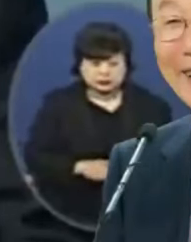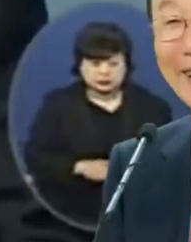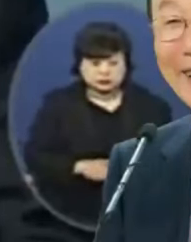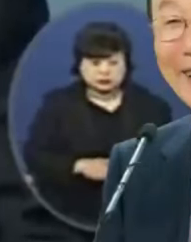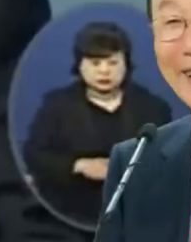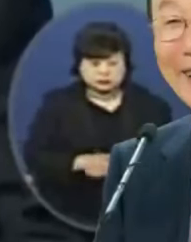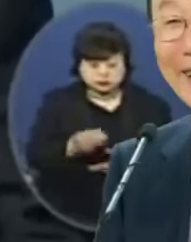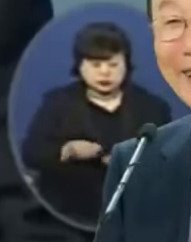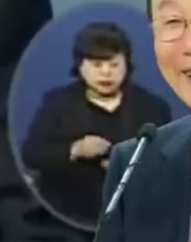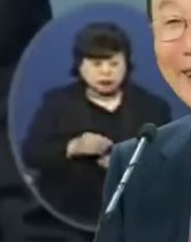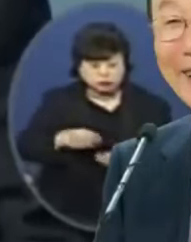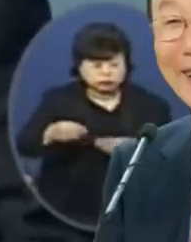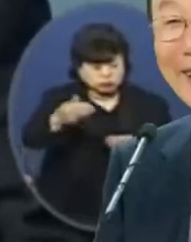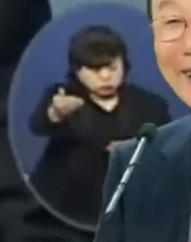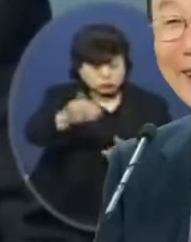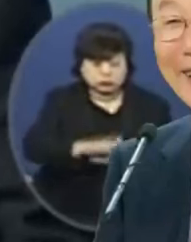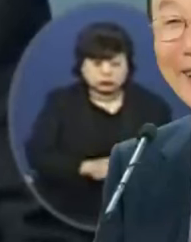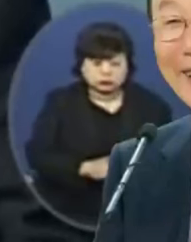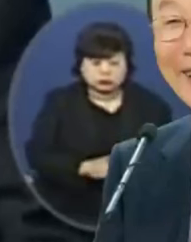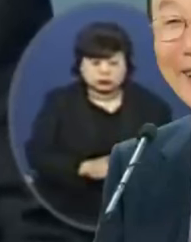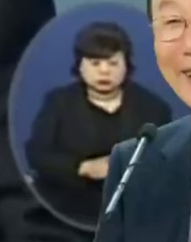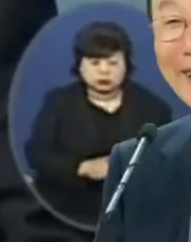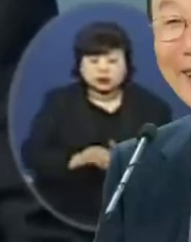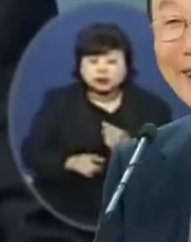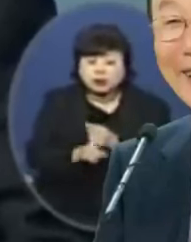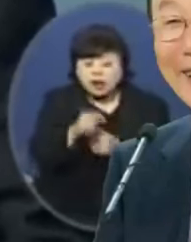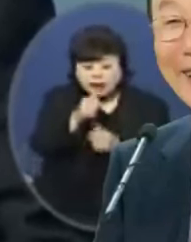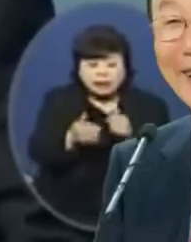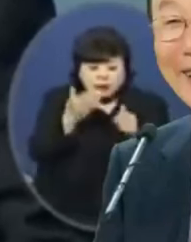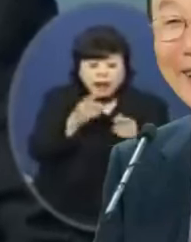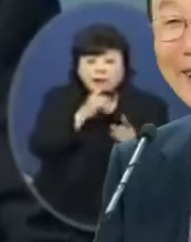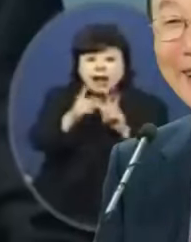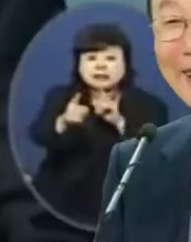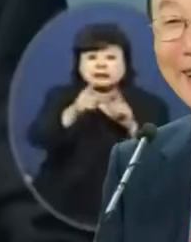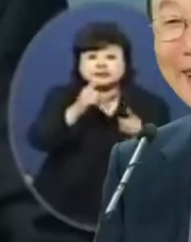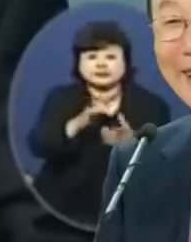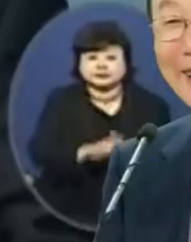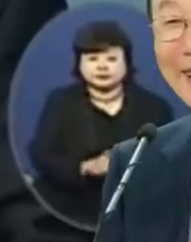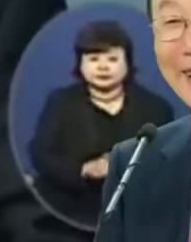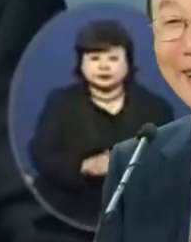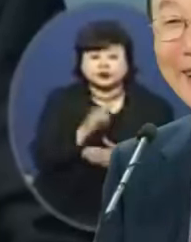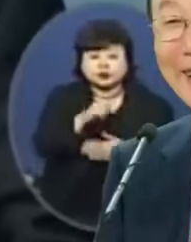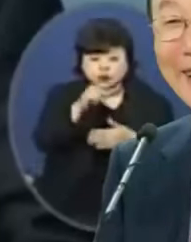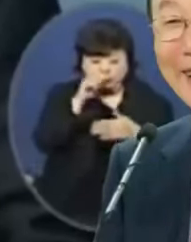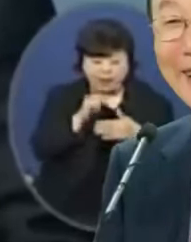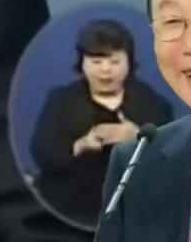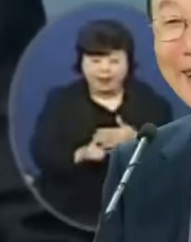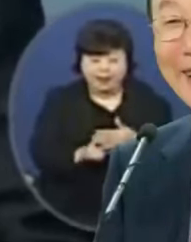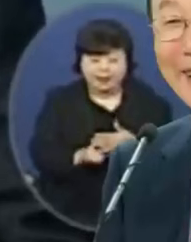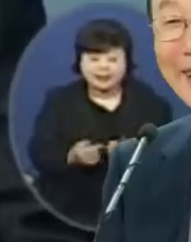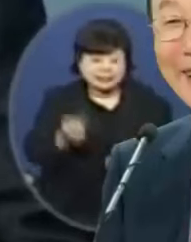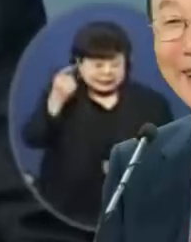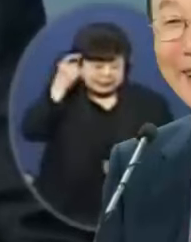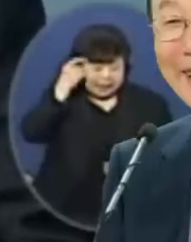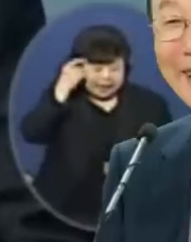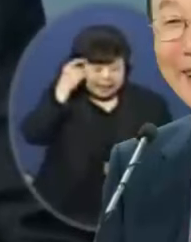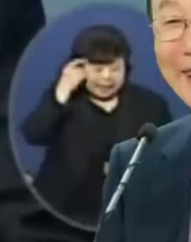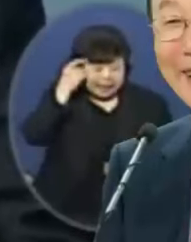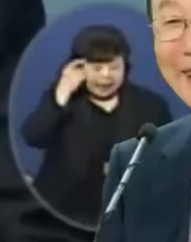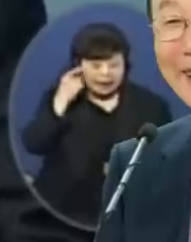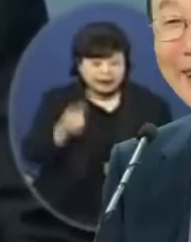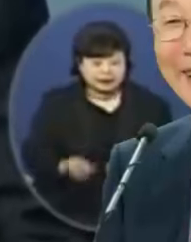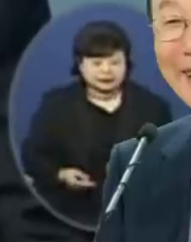꾸지 않는 일을 성취할 수 있느냐 하면은 하나님의 말씀은 우리 속에 생각을